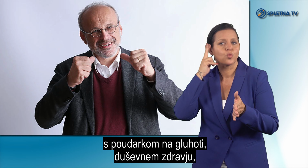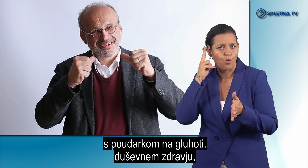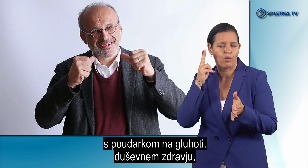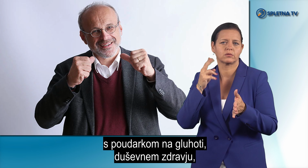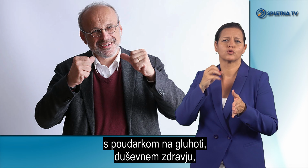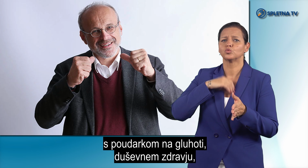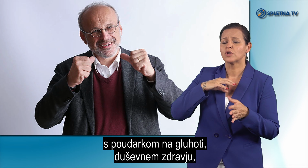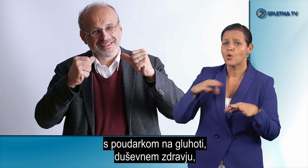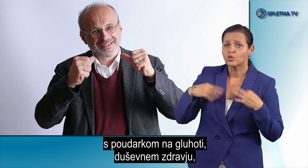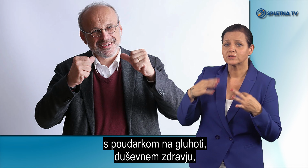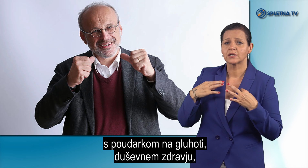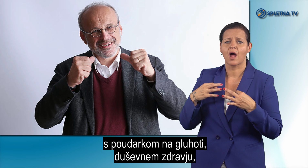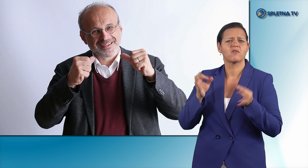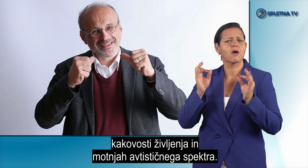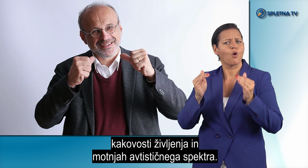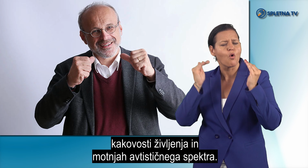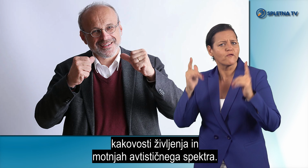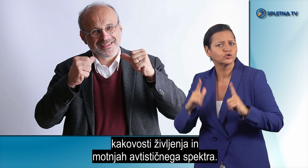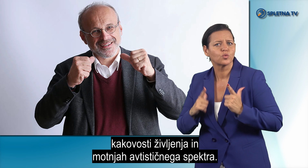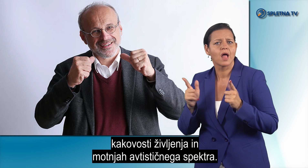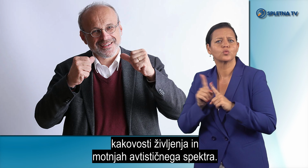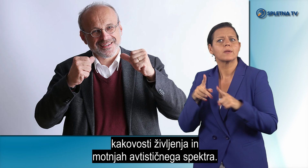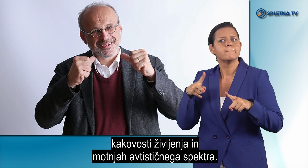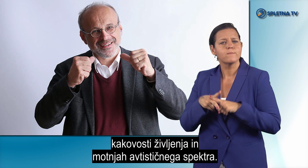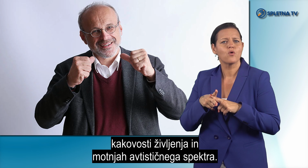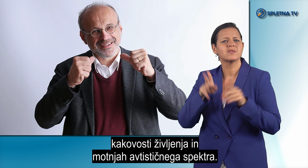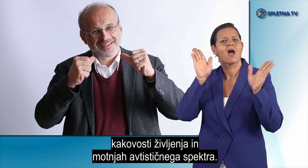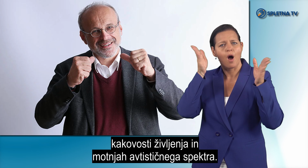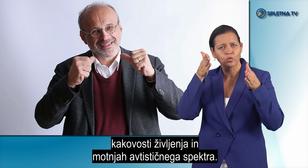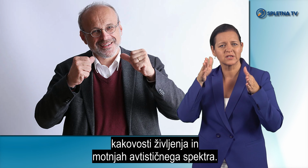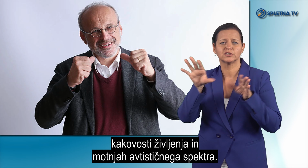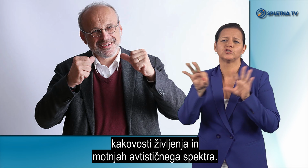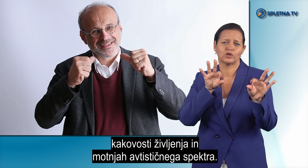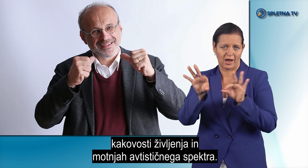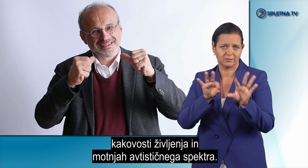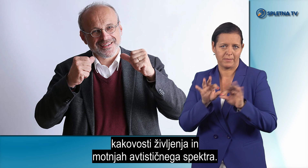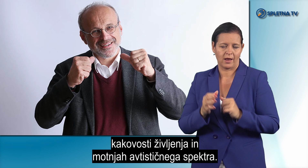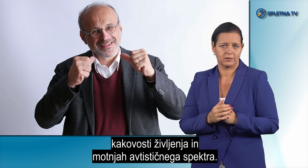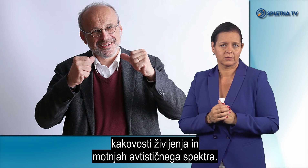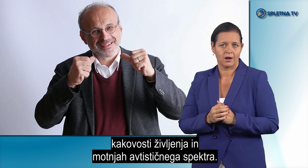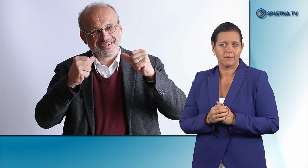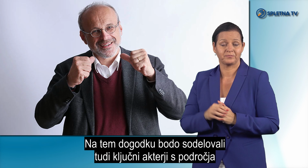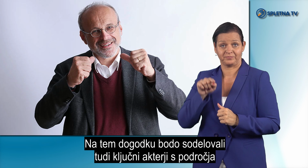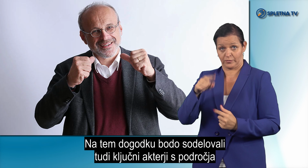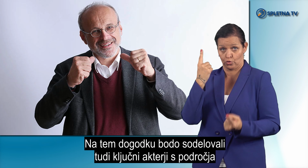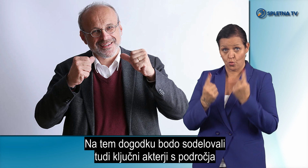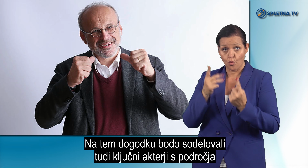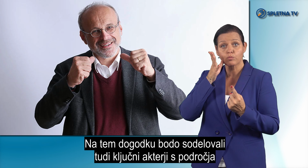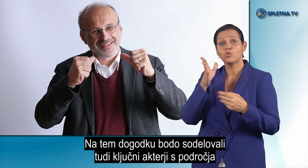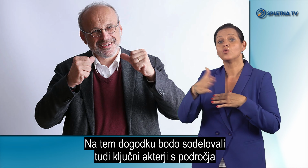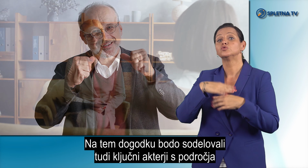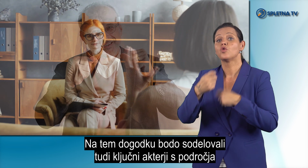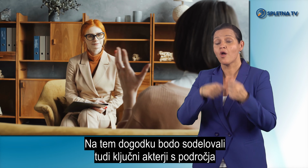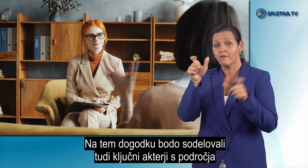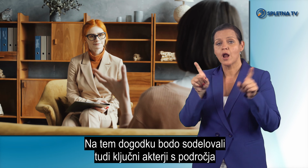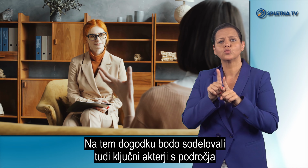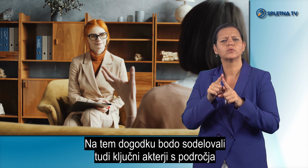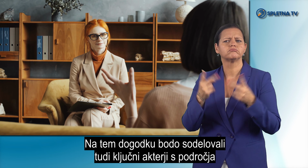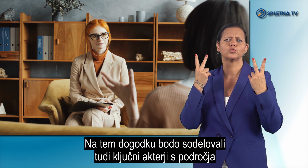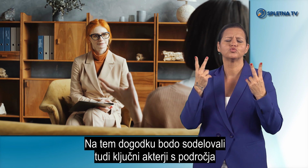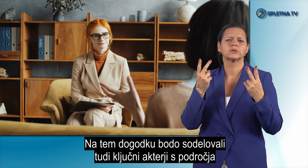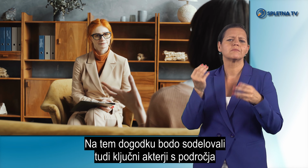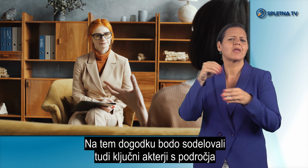zdravju, kakovosti življenja in motnjah avtističnega spektra. Na tem dogodku bodo sodelovali